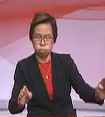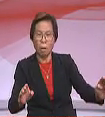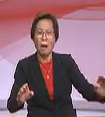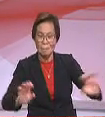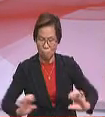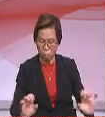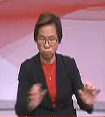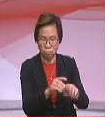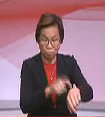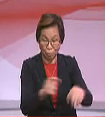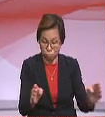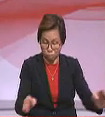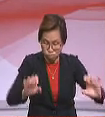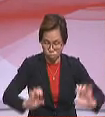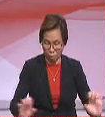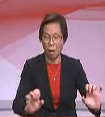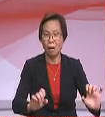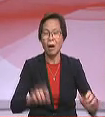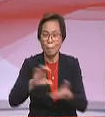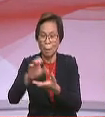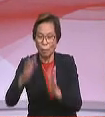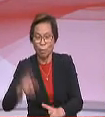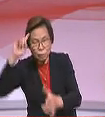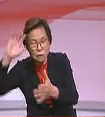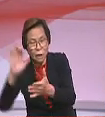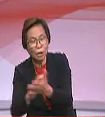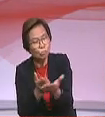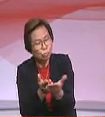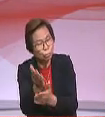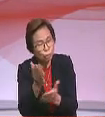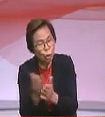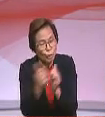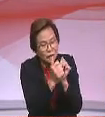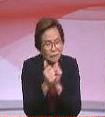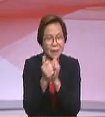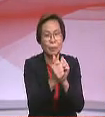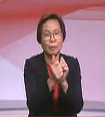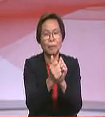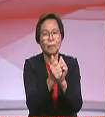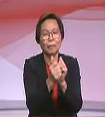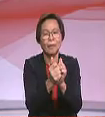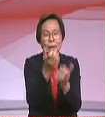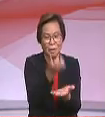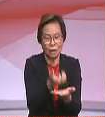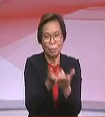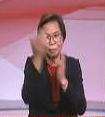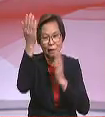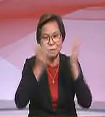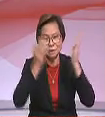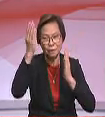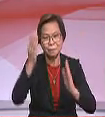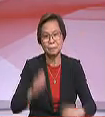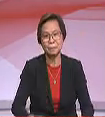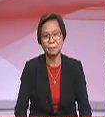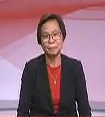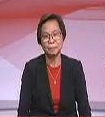Ini juga boleh terus meyakinkan para pelabur untuk terus bersama-sama di dalam ekonomi Malaysia.